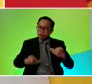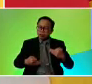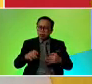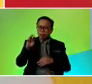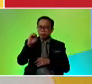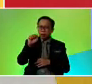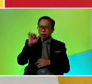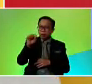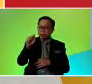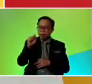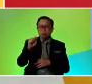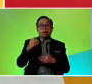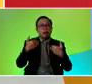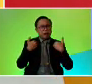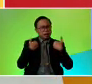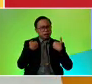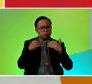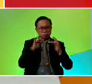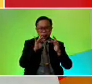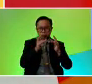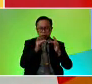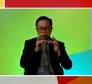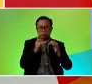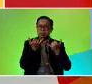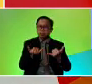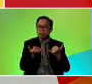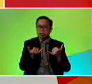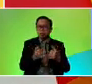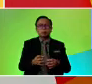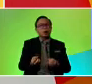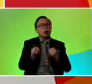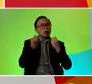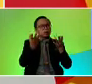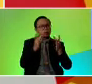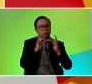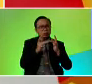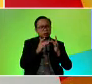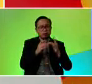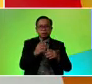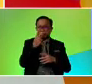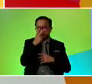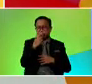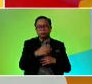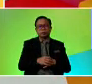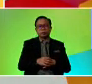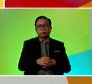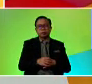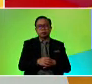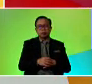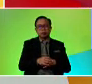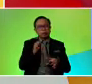dengan adanya perkembangan media sosial ya sekarang ini kita tengok banyak media sosial Oke dan sekarang ini memang